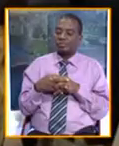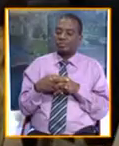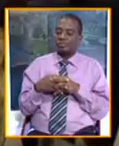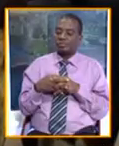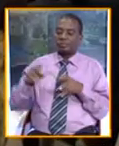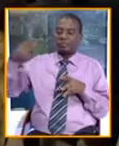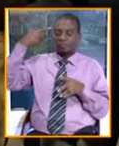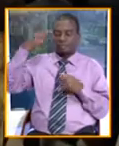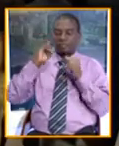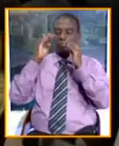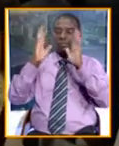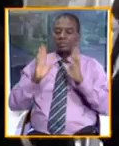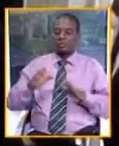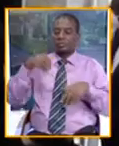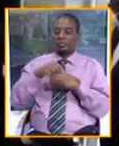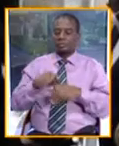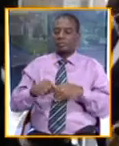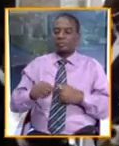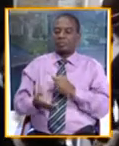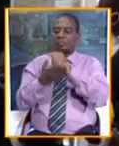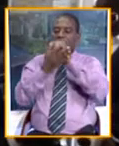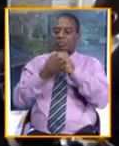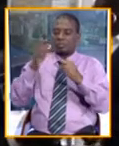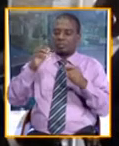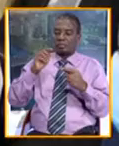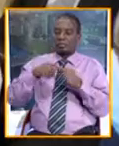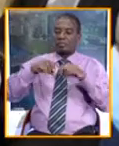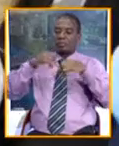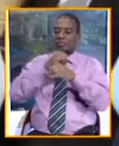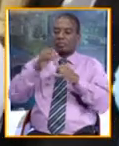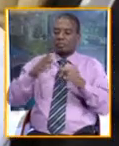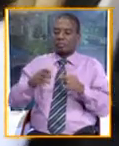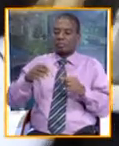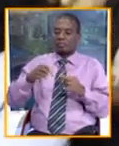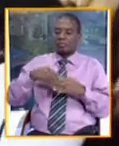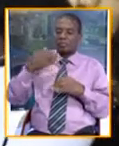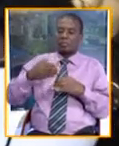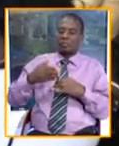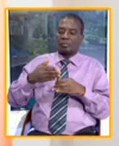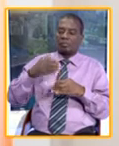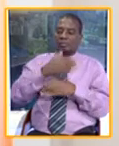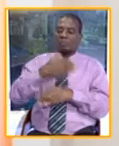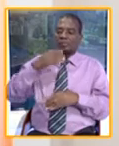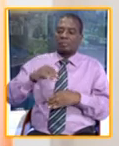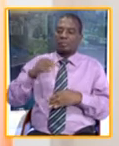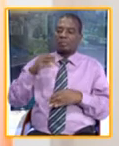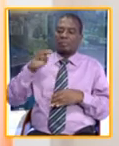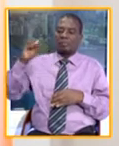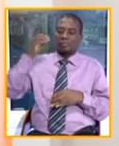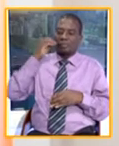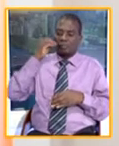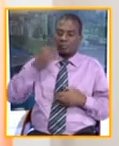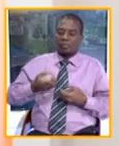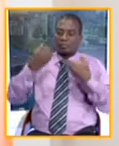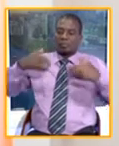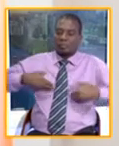Le gouvernement ivoirien dans la dynamique de l'aide à l'entrepreneuriat et cette fois au-delà des frontières. Mamadou Touré, le ministre de la Promotion